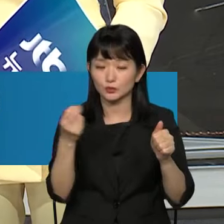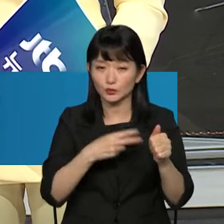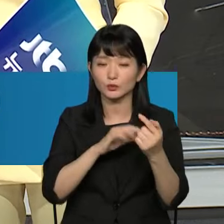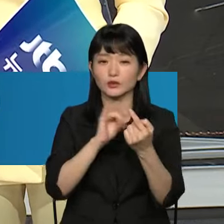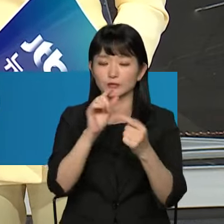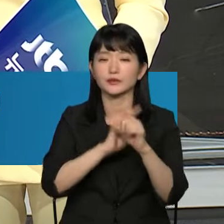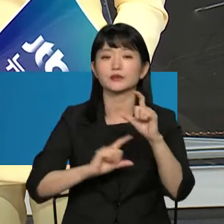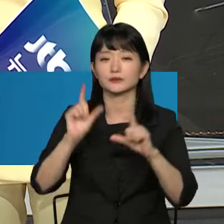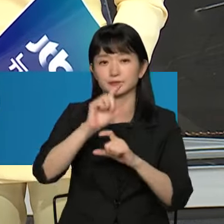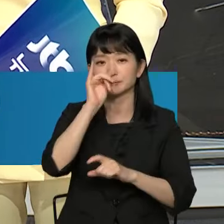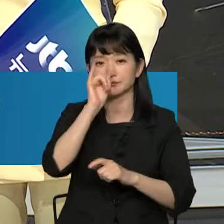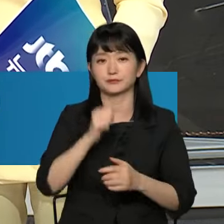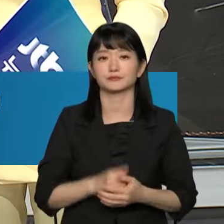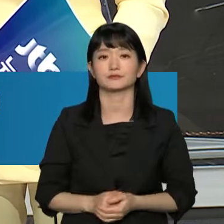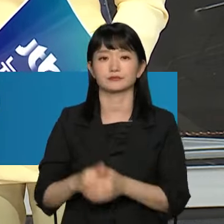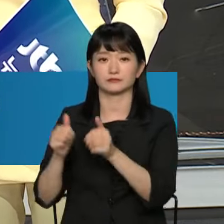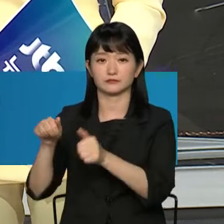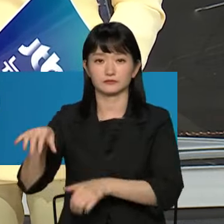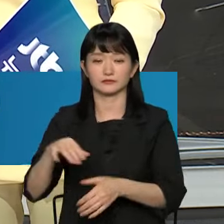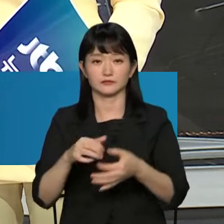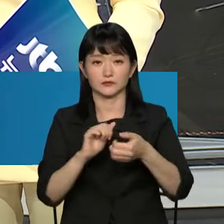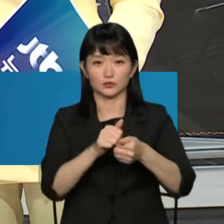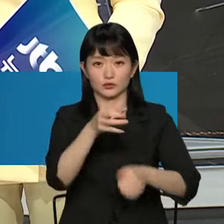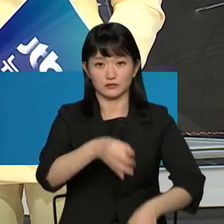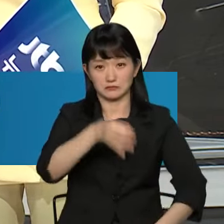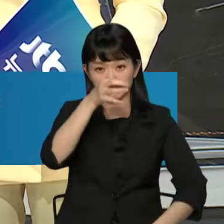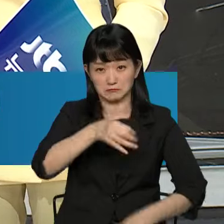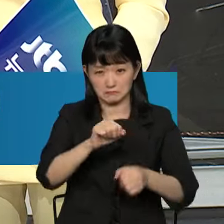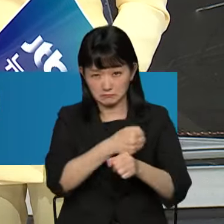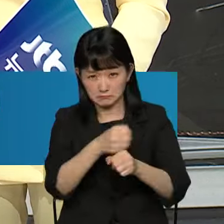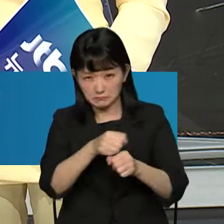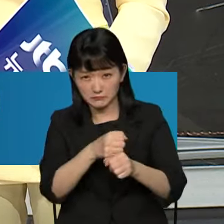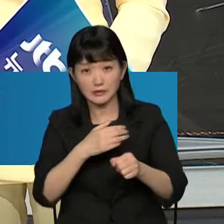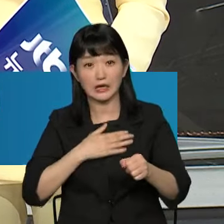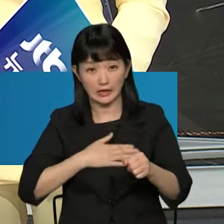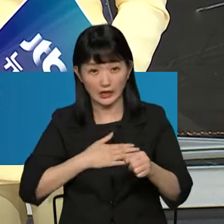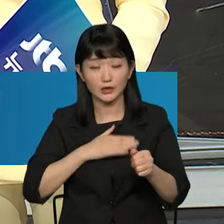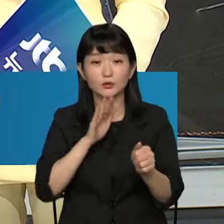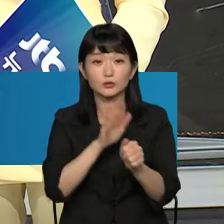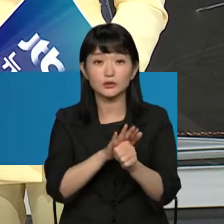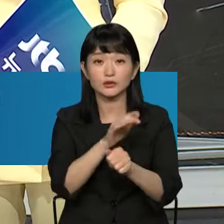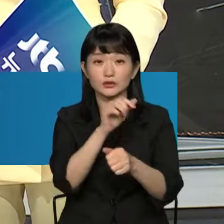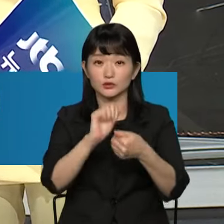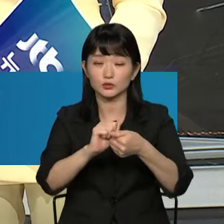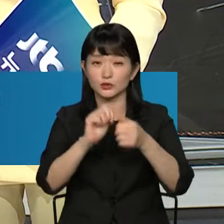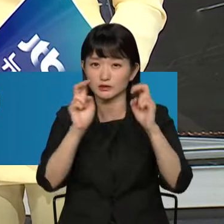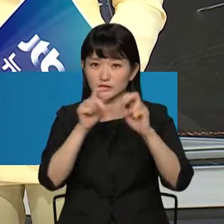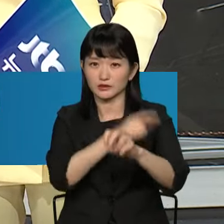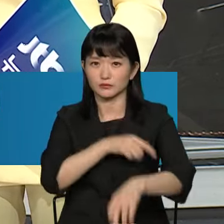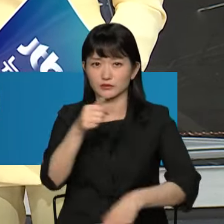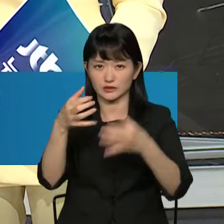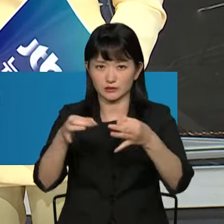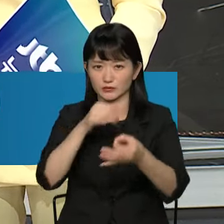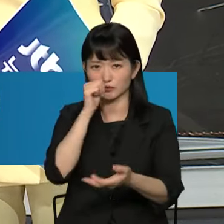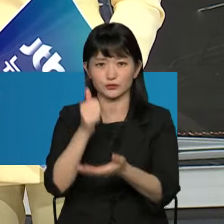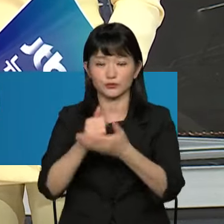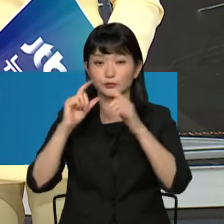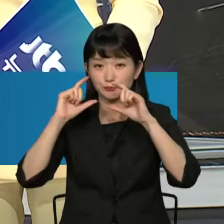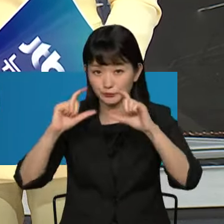한 명이 있습니다. 법원은 시세 조종 행위를 인지하고 도운 증권사 임직원 김모 씨에게도 유죄를